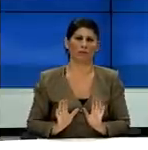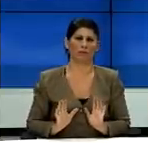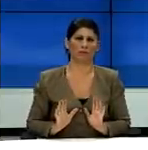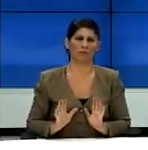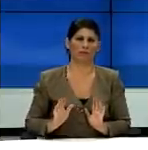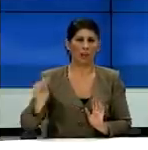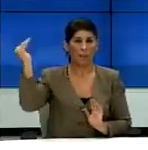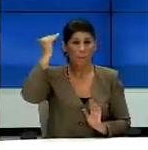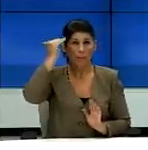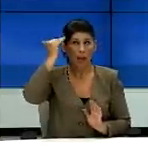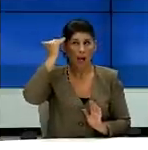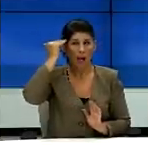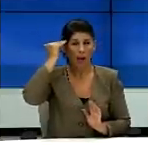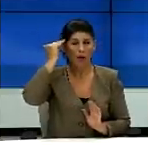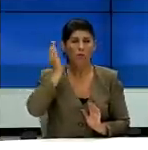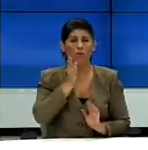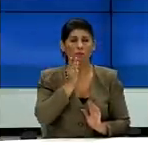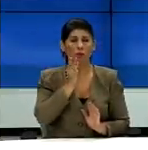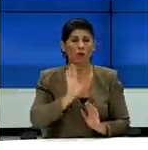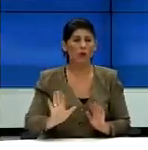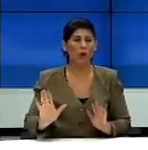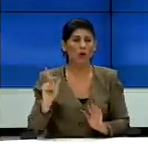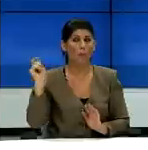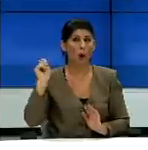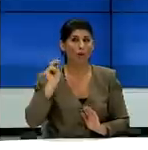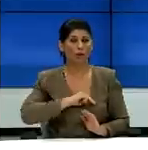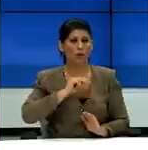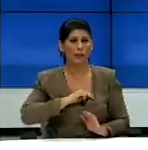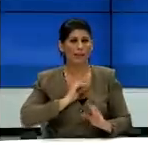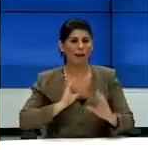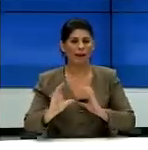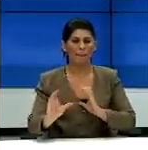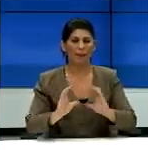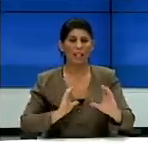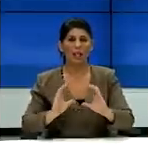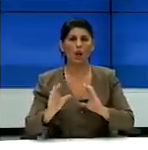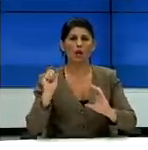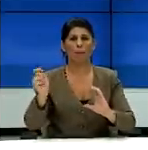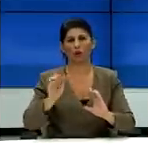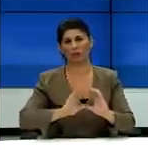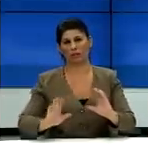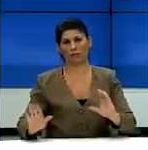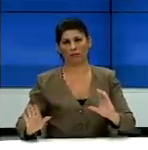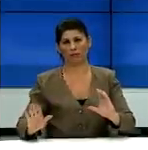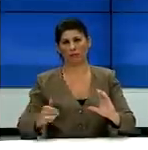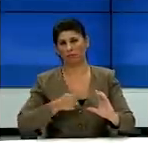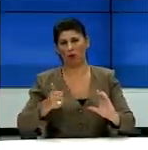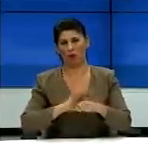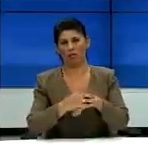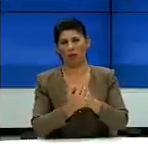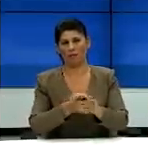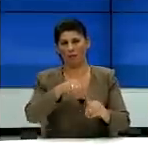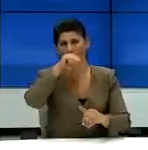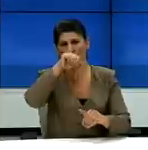το μυαλό σας είναι στο πρόσκαιρο πολιτικό όφελος και στην επικοινωνιακή πολιτική. Και έτσι σήμερα